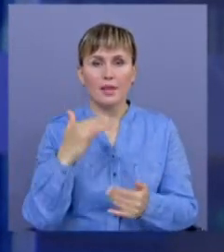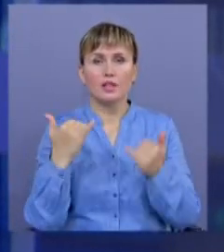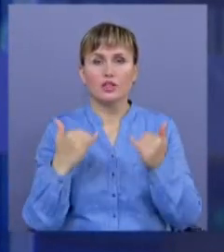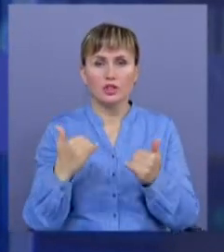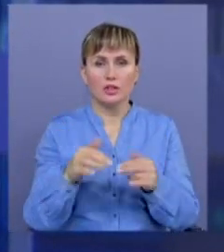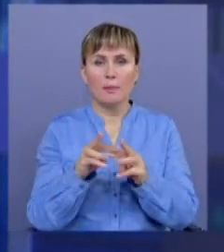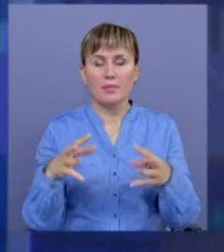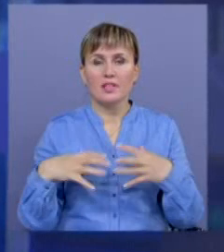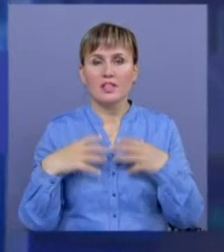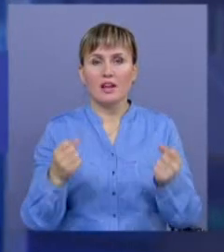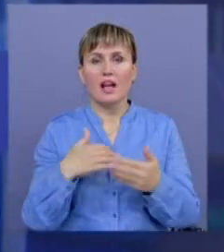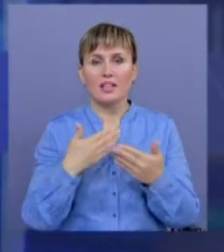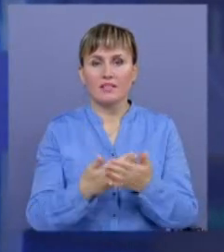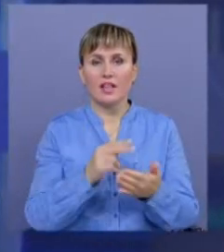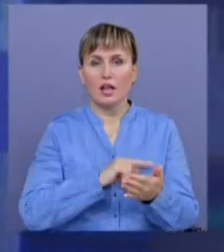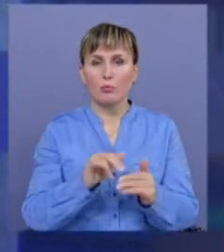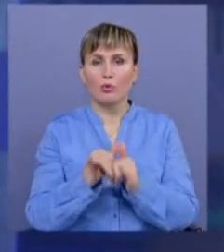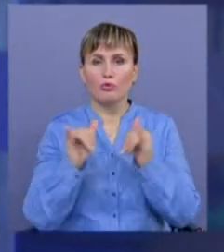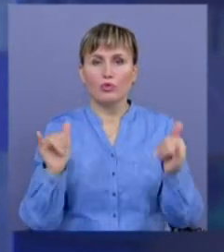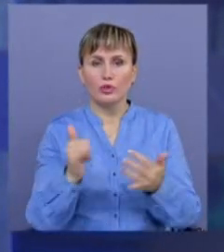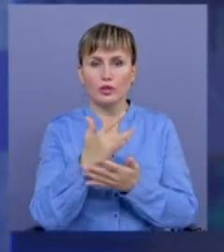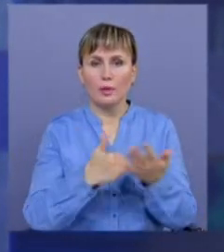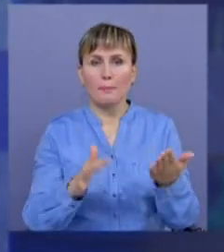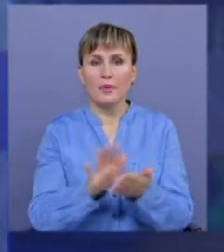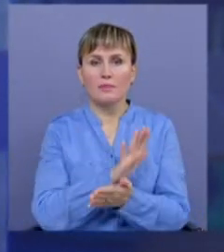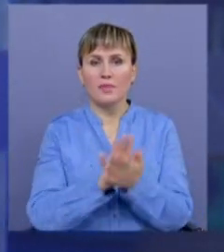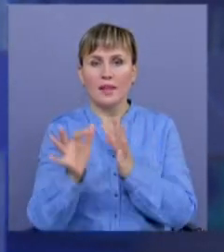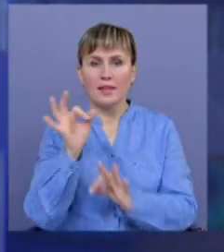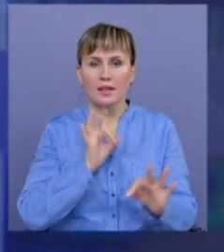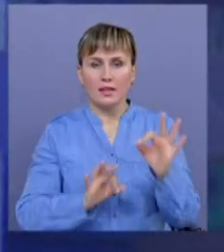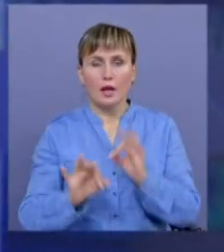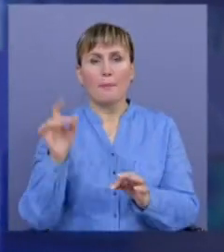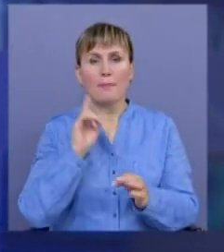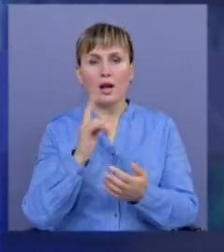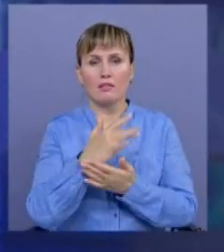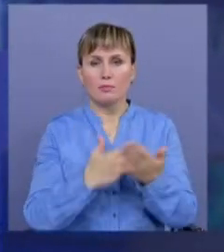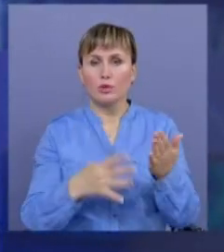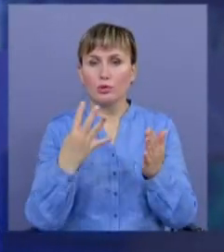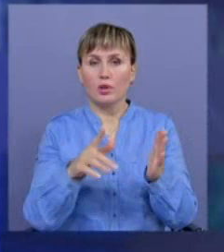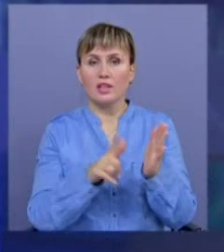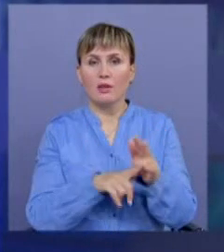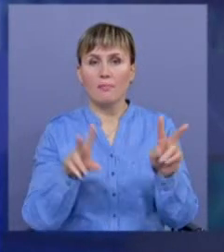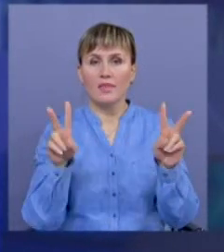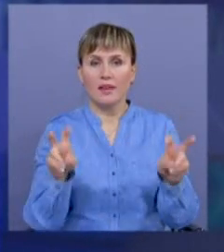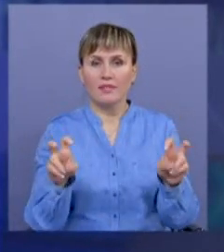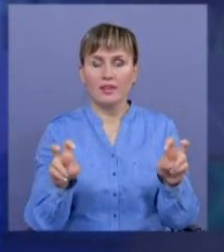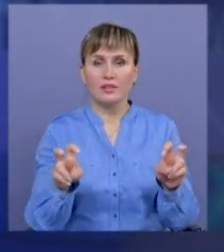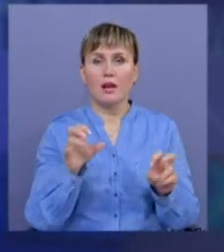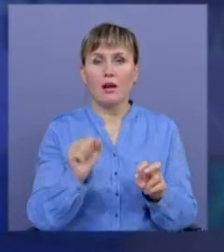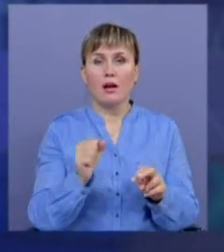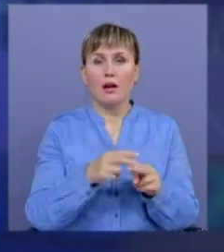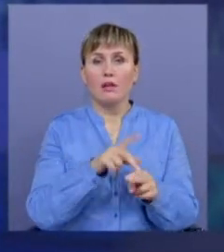в Минздраве активно работают над увеличением перечня бесплатных лекарств. Пока в списке 47 наименований. А доходят ли